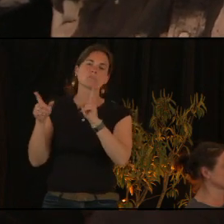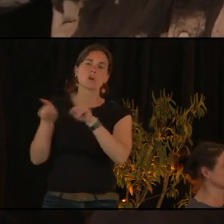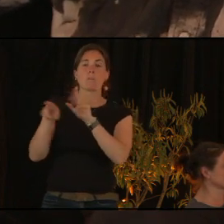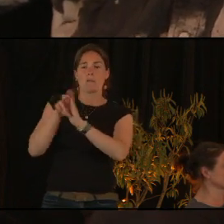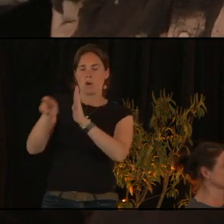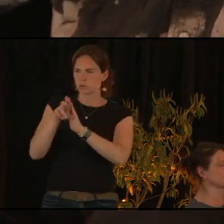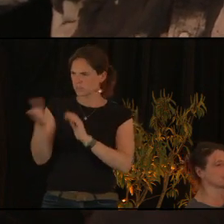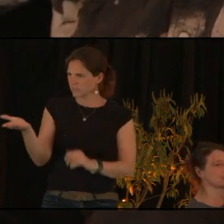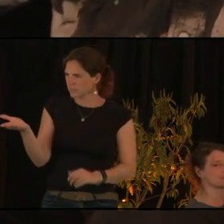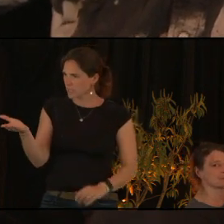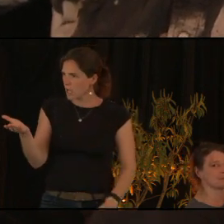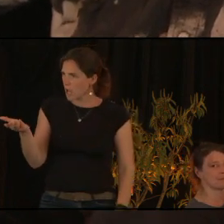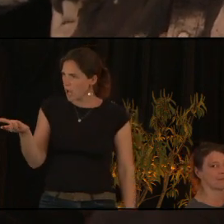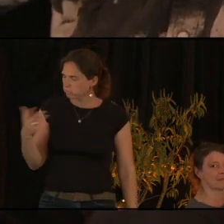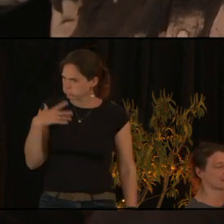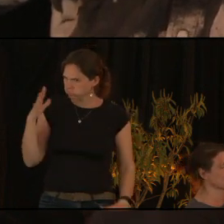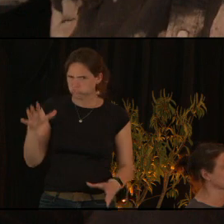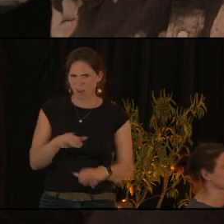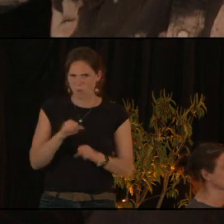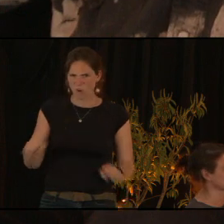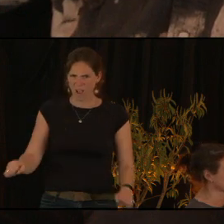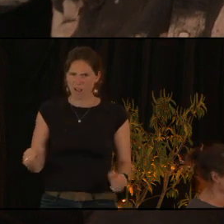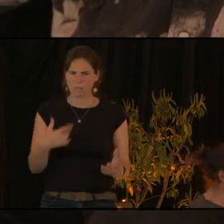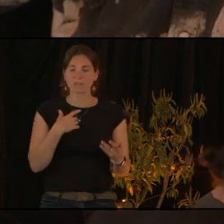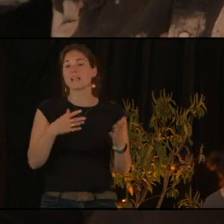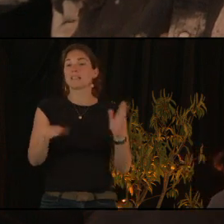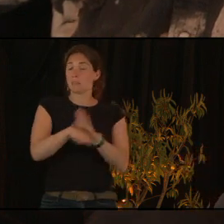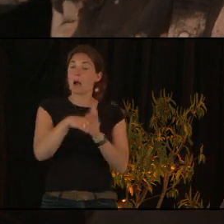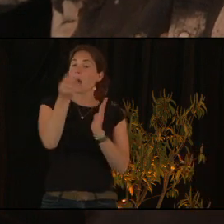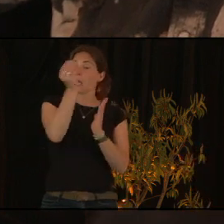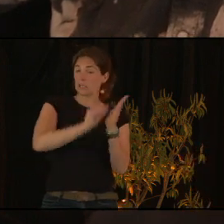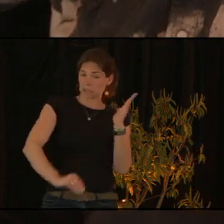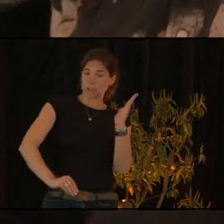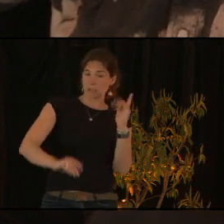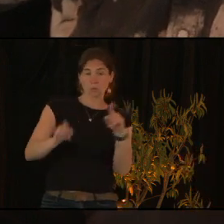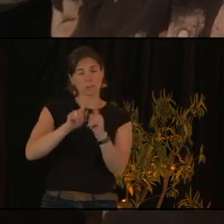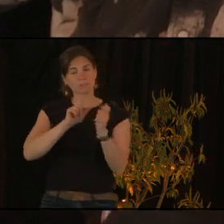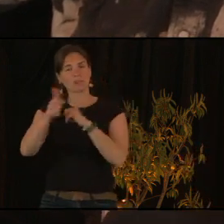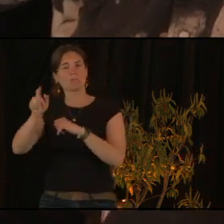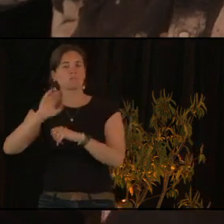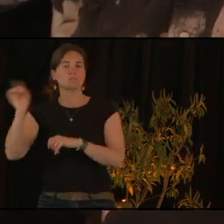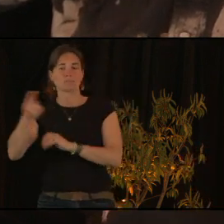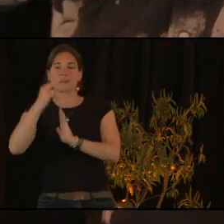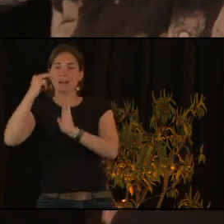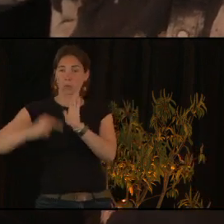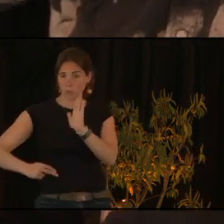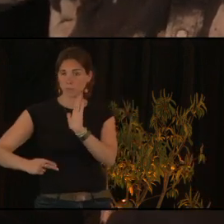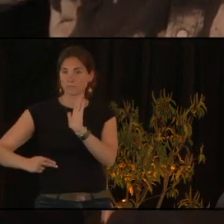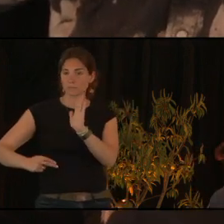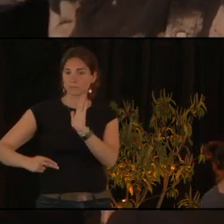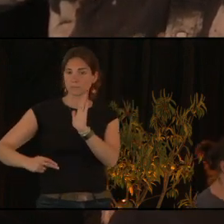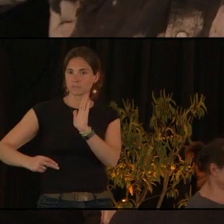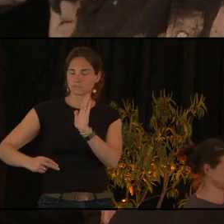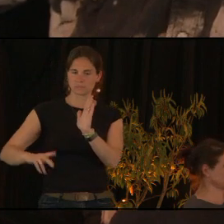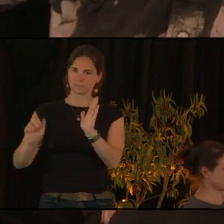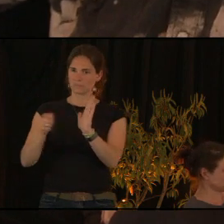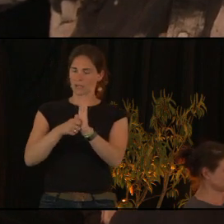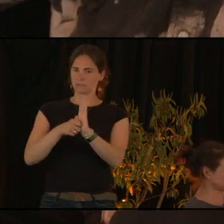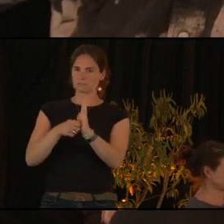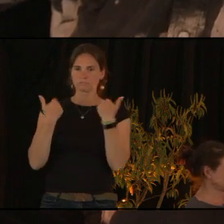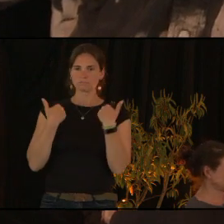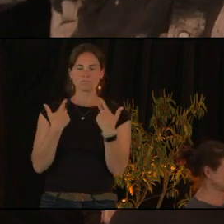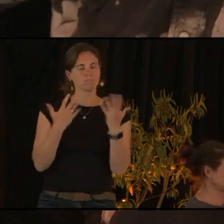lu, comme je l'ai construit plutôt, hein, comme une tragédie, et une tragédie aussi du langage. Enfin, quelque chose qui va questionner très loin notre rapport